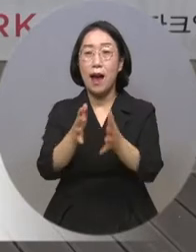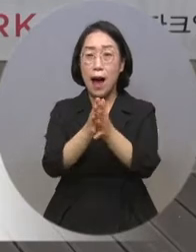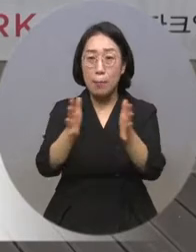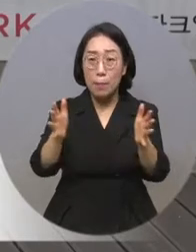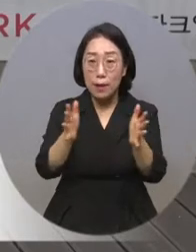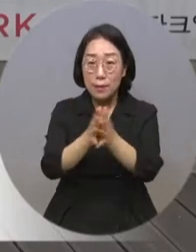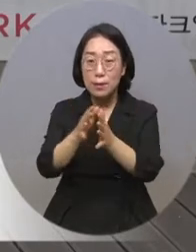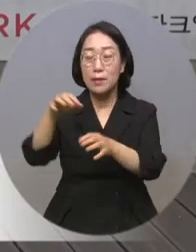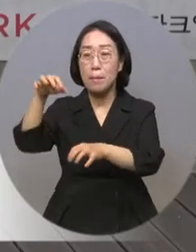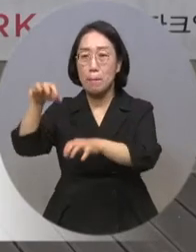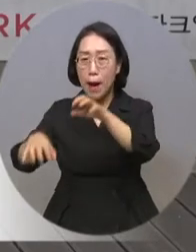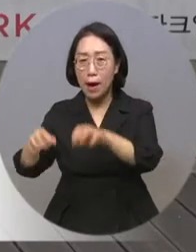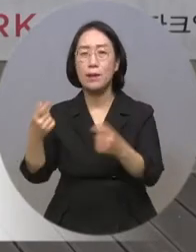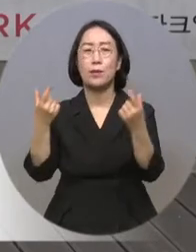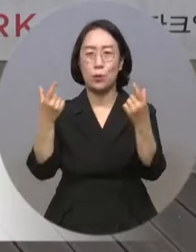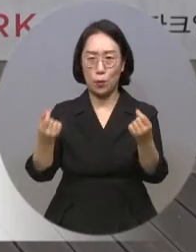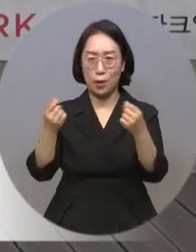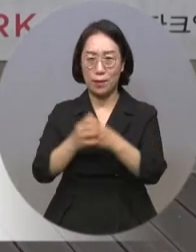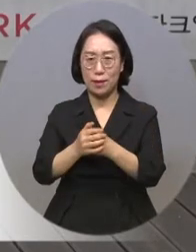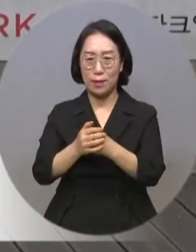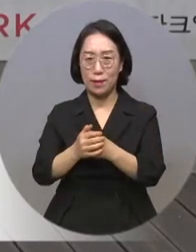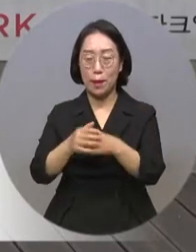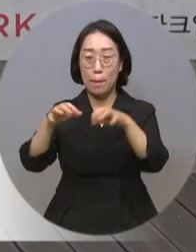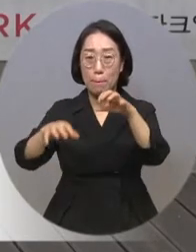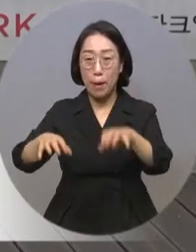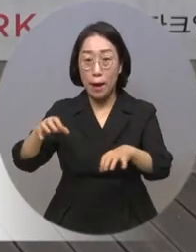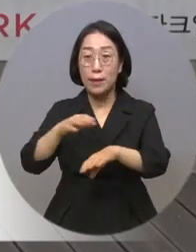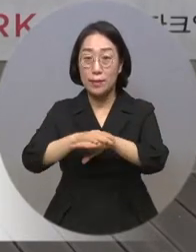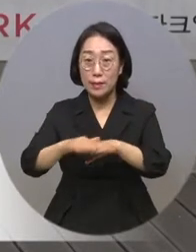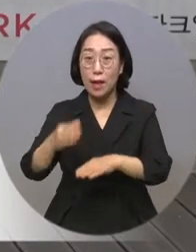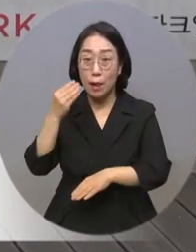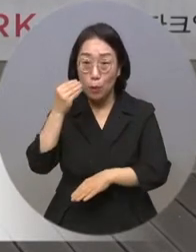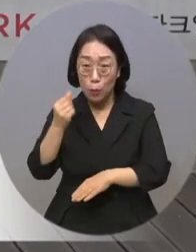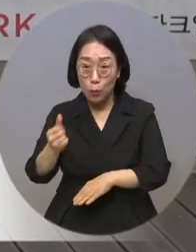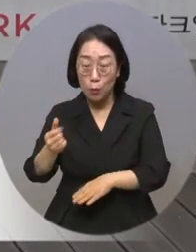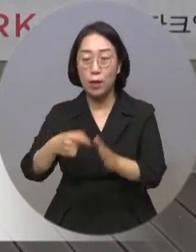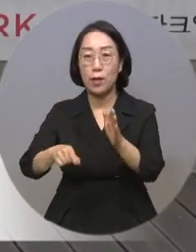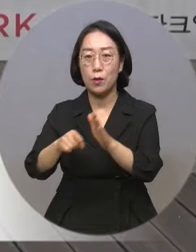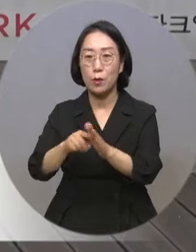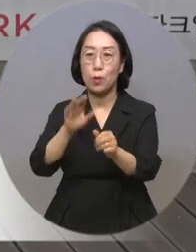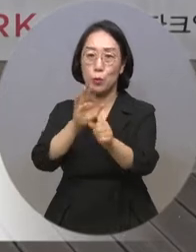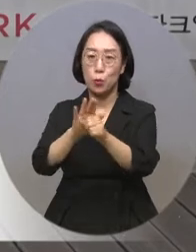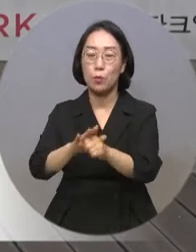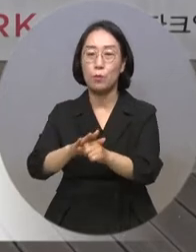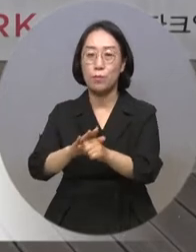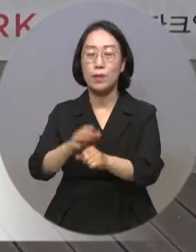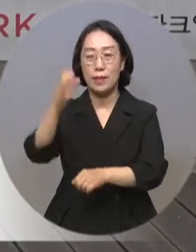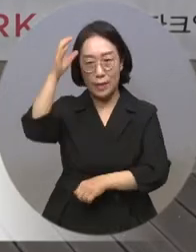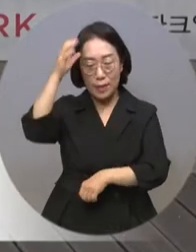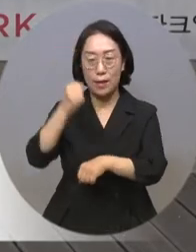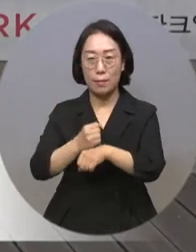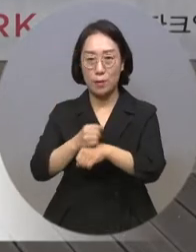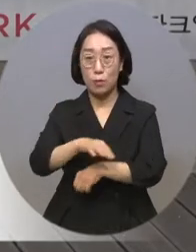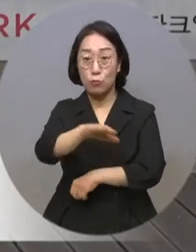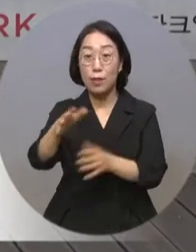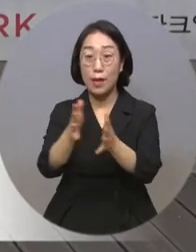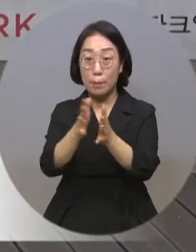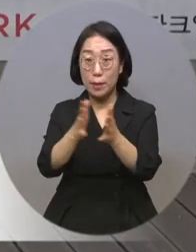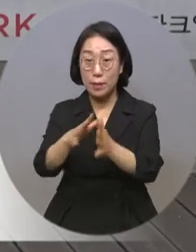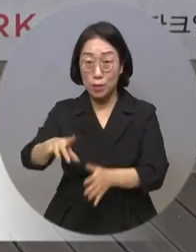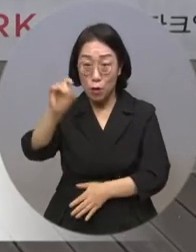마을이기 때문에 마을 활성화하는 데 일조를 하기를 바라고 있습니다. 우리 아파트를